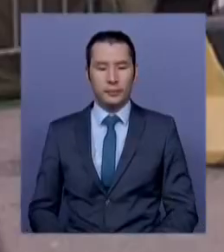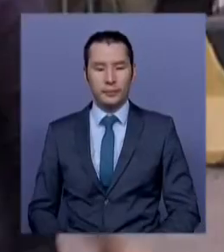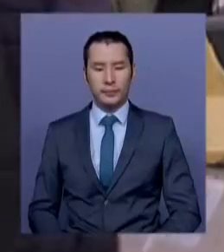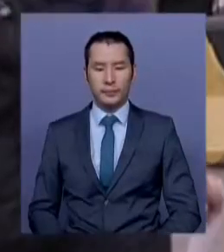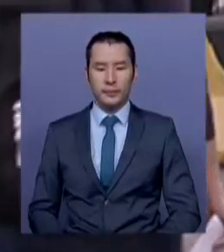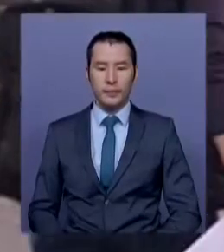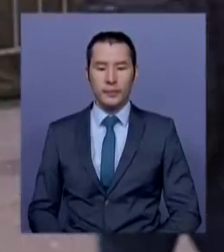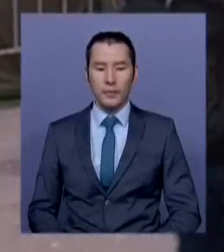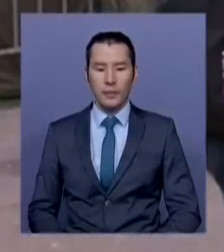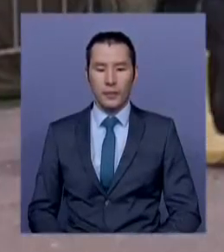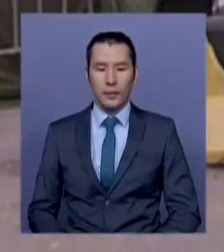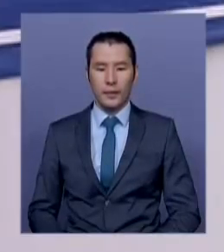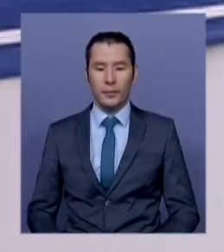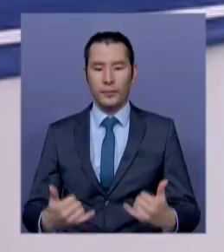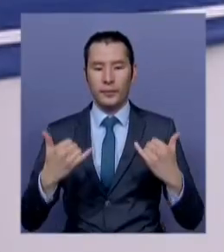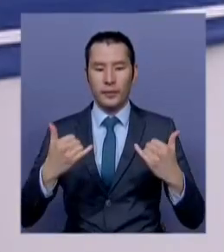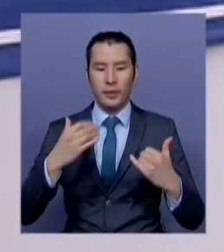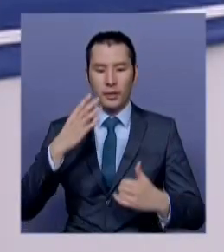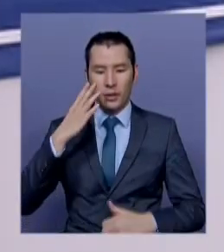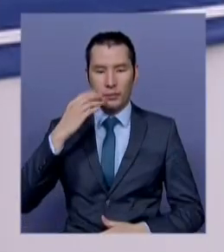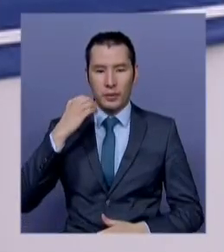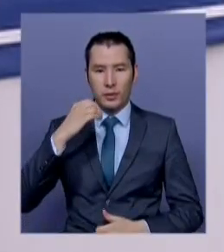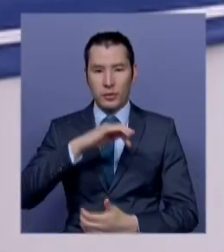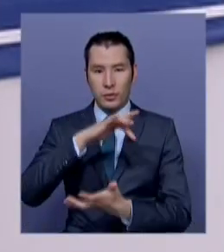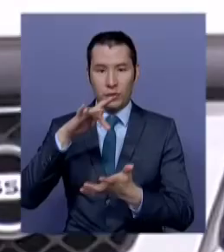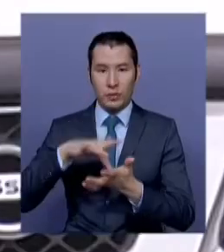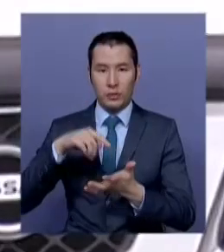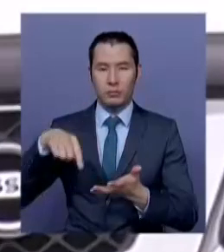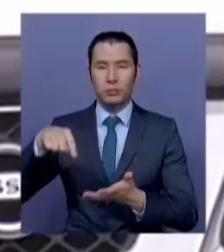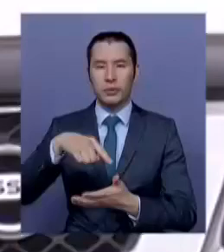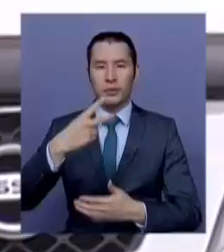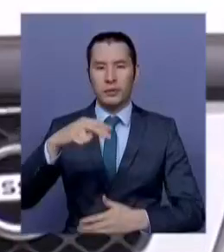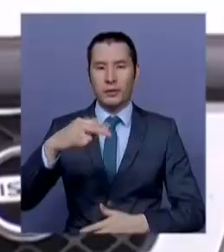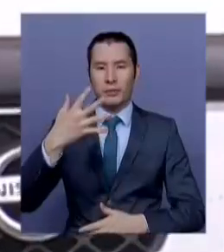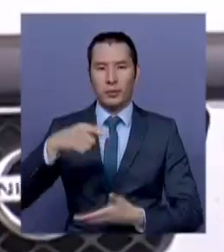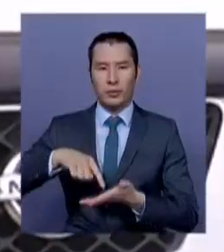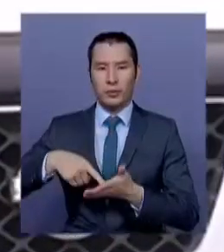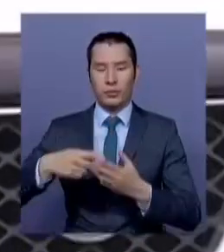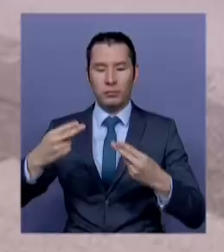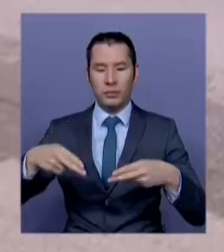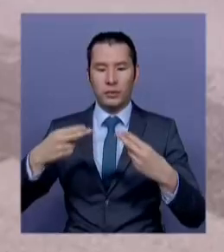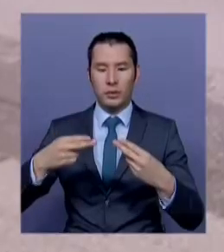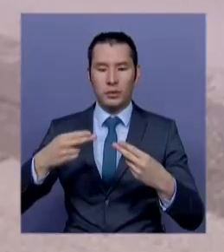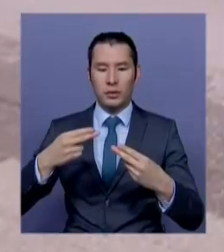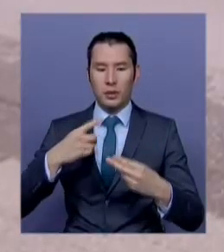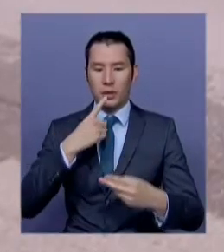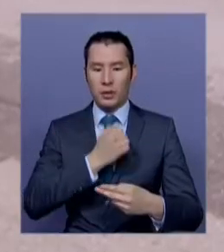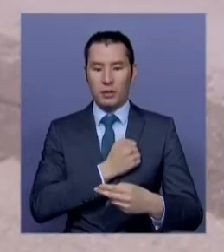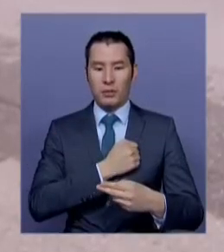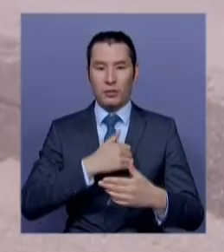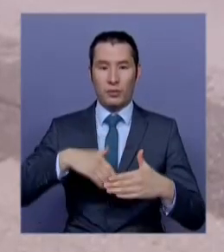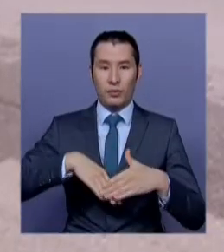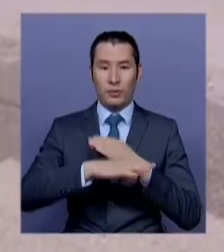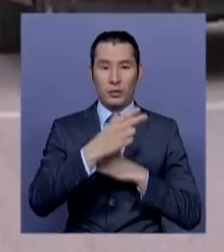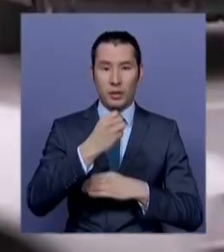Бүгінде Алматының периметрі бойынша 25 бақылау өткізу пункті бар. Төтенше жағдай аяқталып, әскерилер кеткенімен тәртіп сақшылары баяғыдай